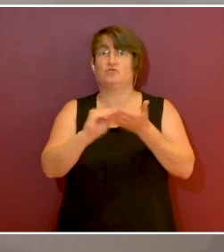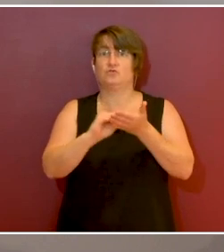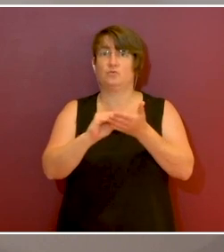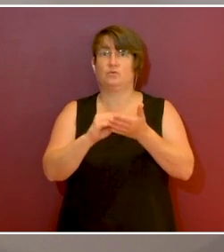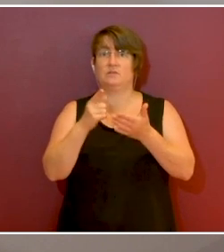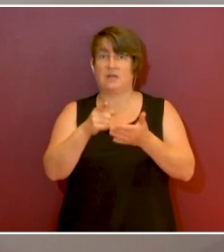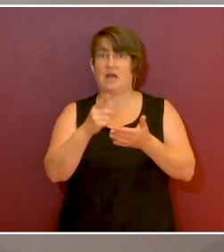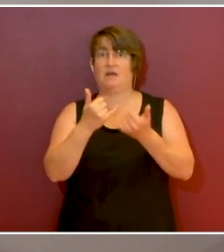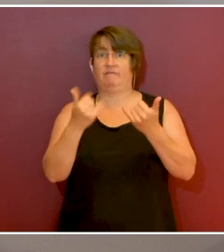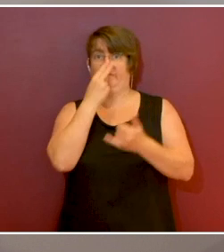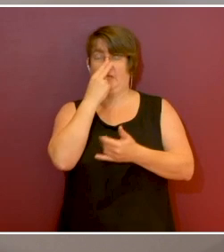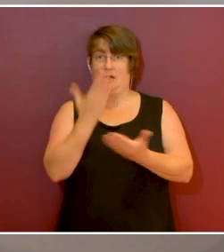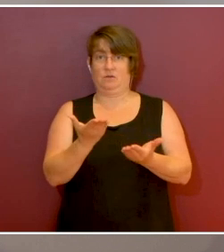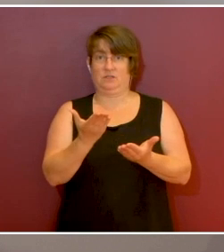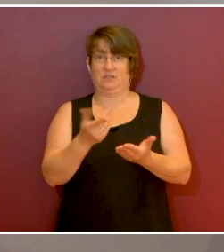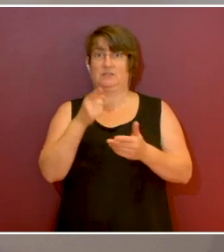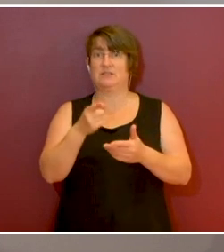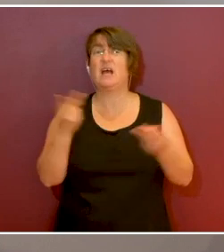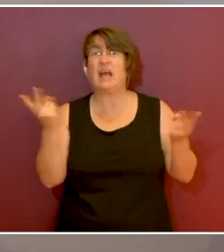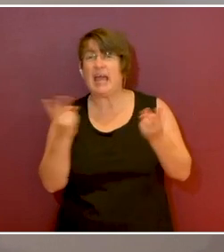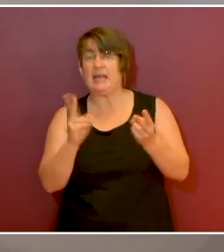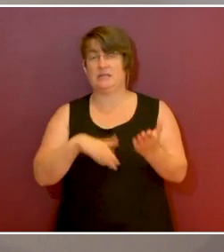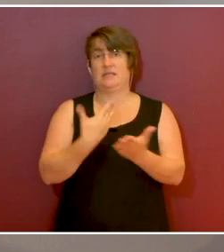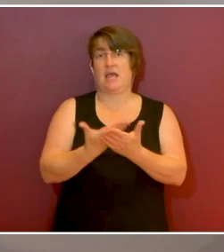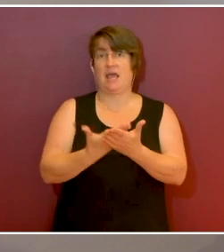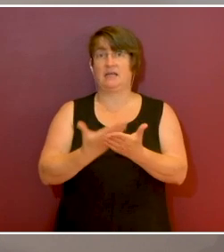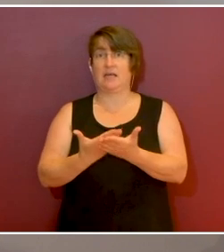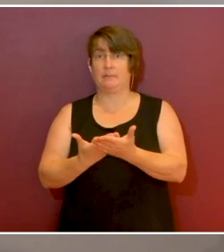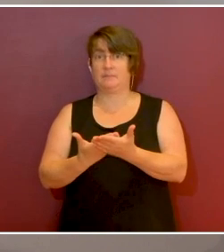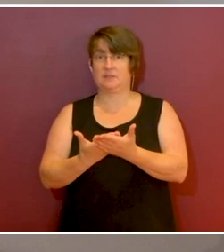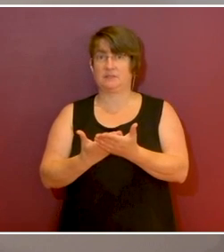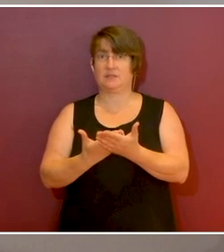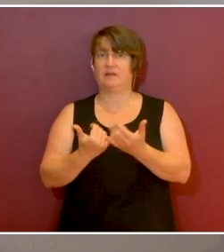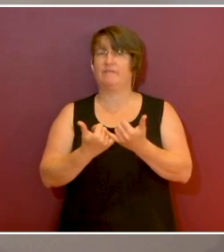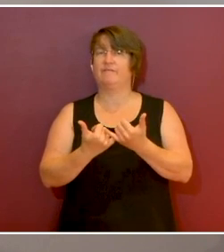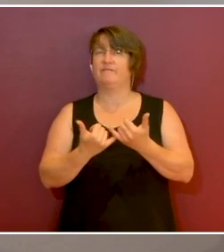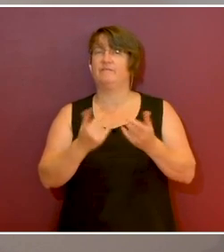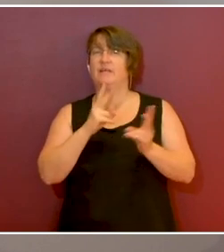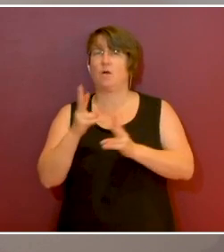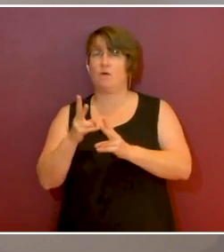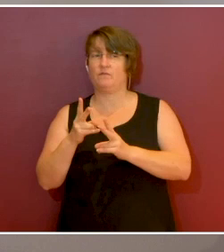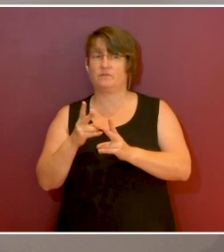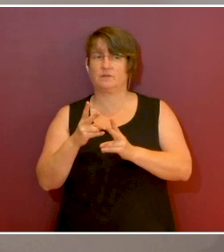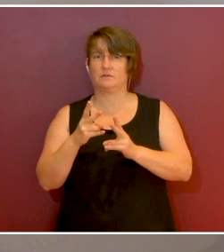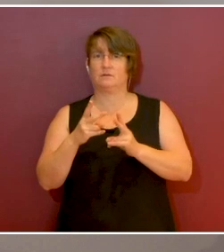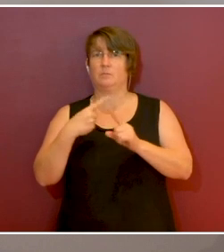Kommt man da zu ähnlichen Ergebnissen? Wie oft wird da was festgestellt? Da wird ja jetzt auch fleißig